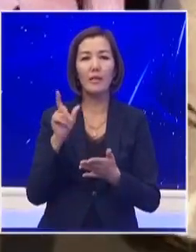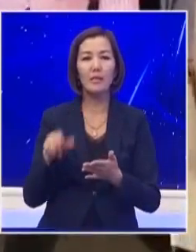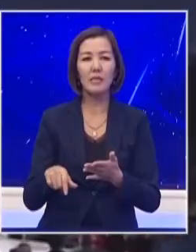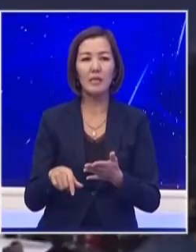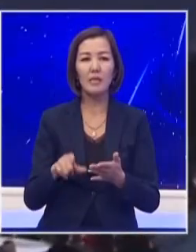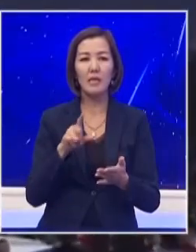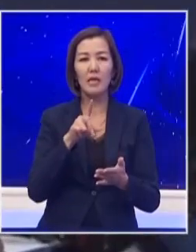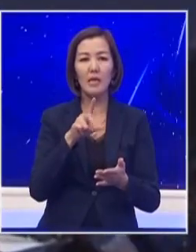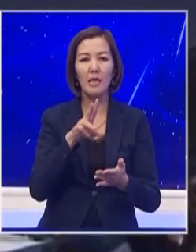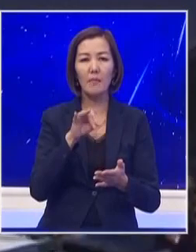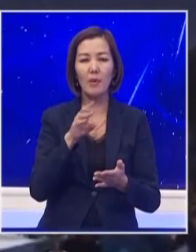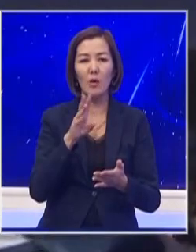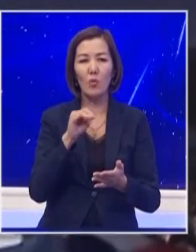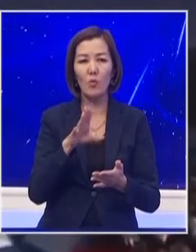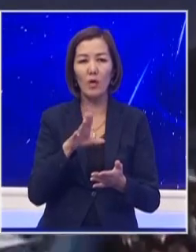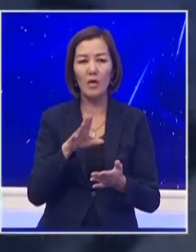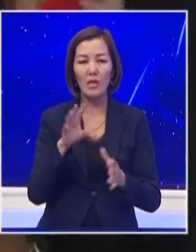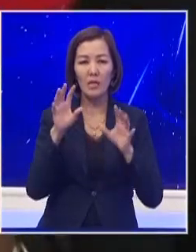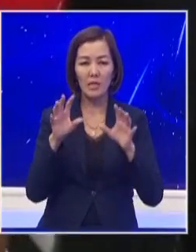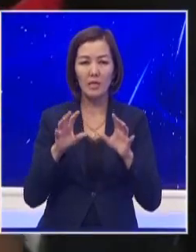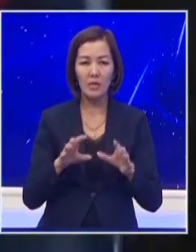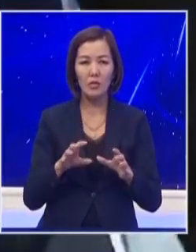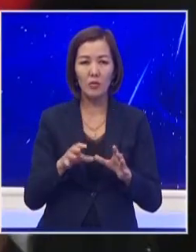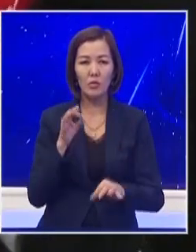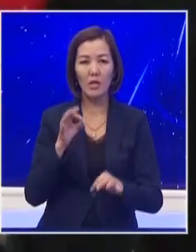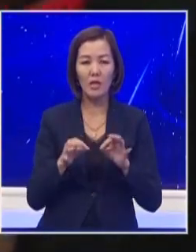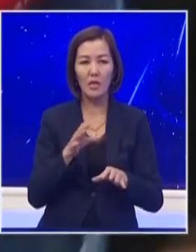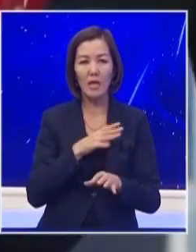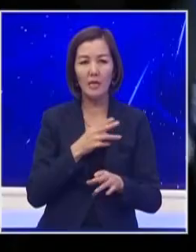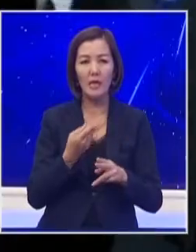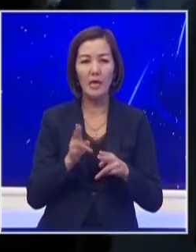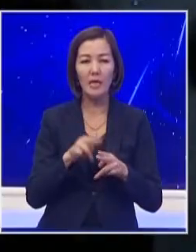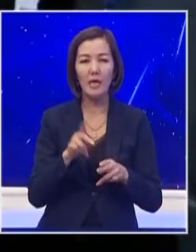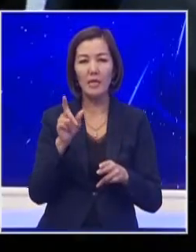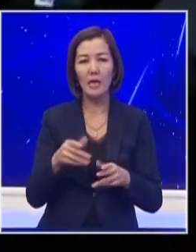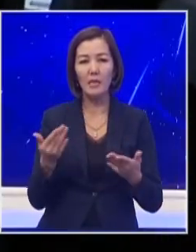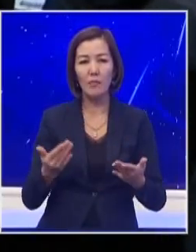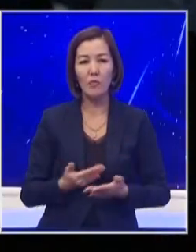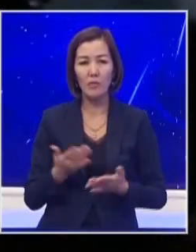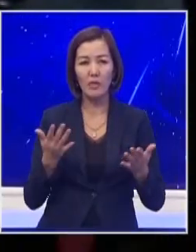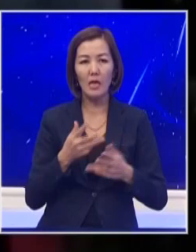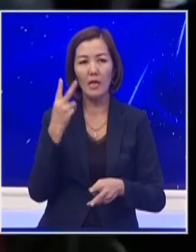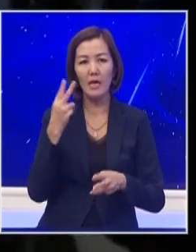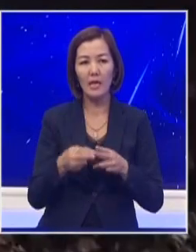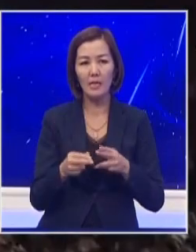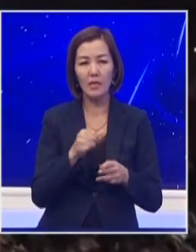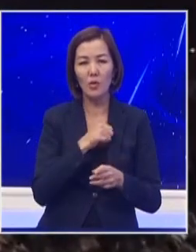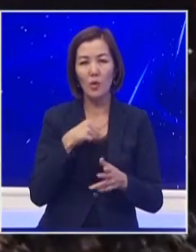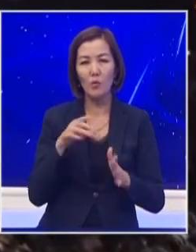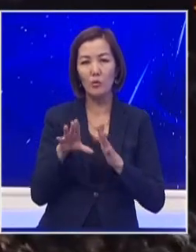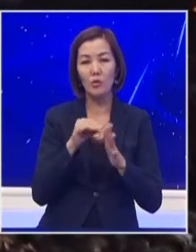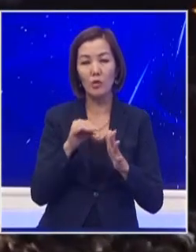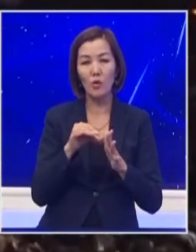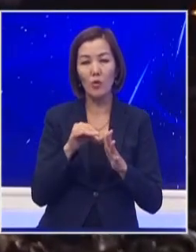Макрон азаматтарды эвтаназияны заңдастыру бойынша талқылауға шақырды. Яғни адам өмірінің қалай аяқталатынын өзі таңдауға